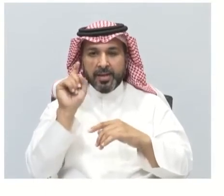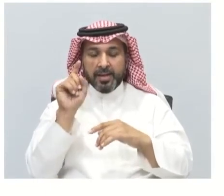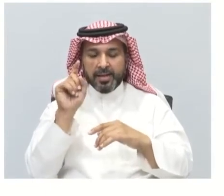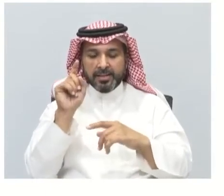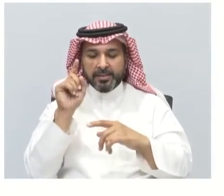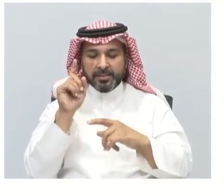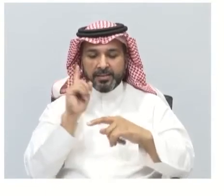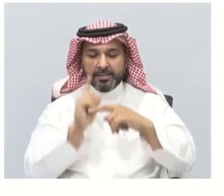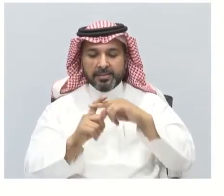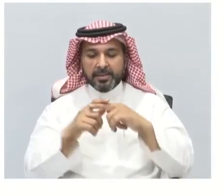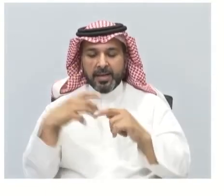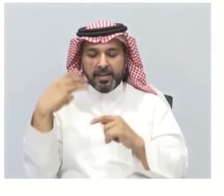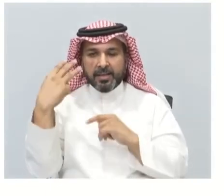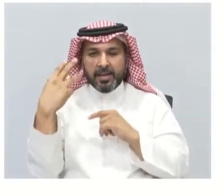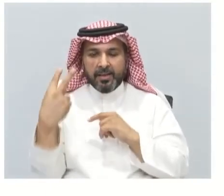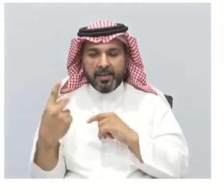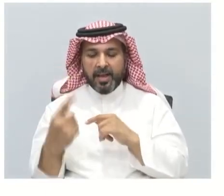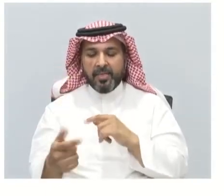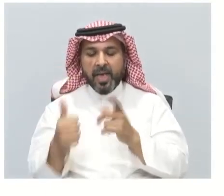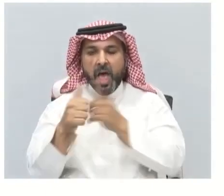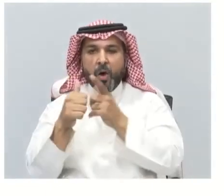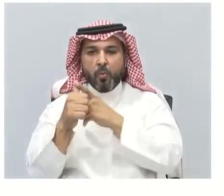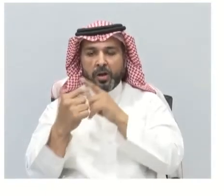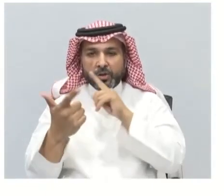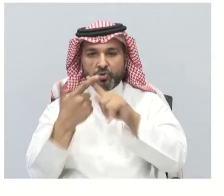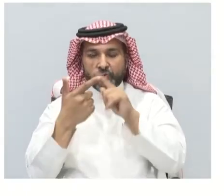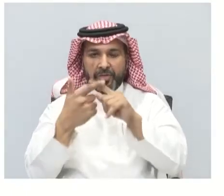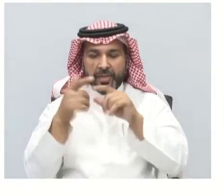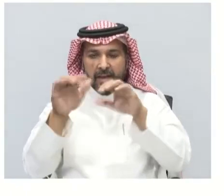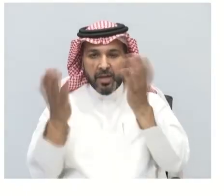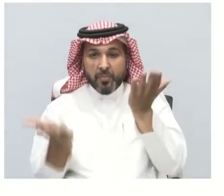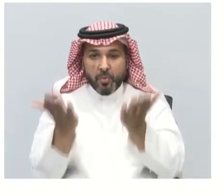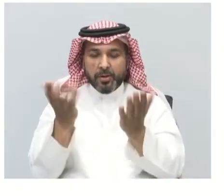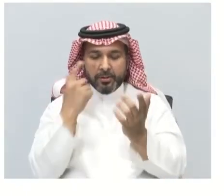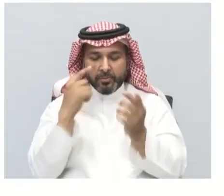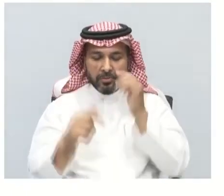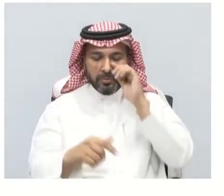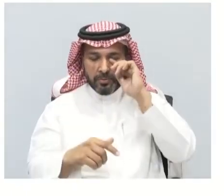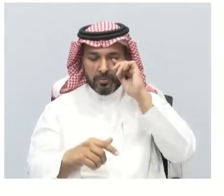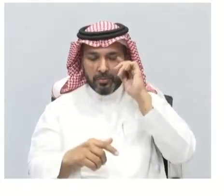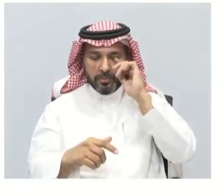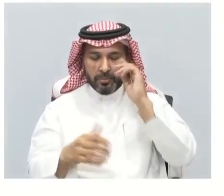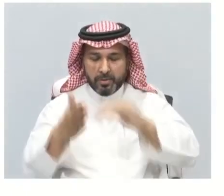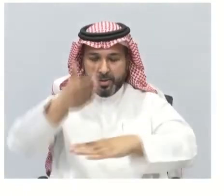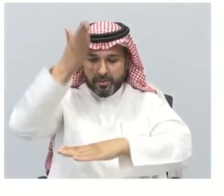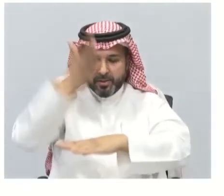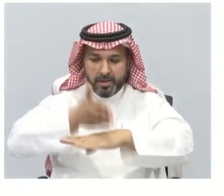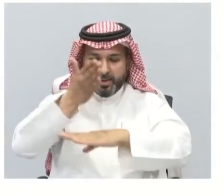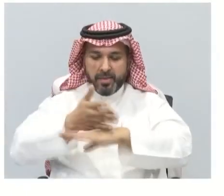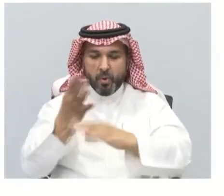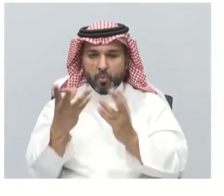المستقيم الاول طيب تعالوا نجيب معادله المستقيم العمودي ومعادله المستقيم العمودي مرتبط